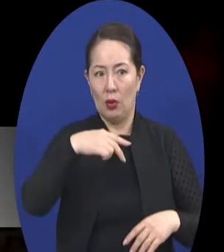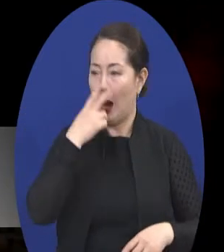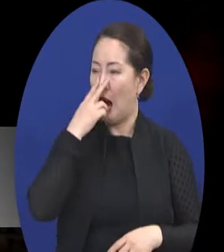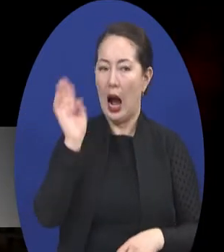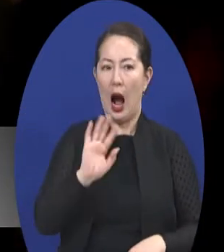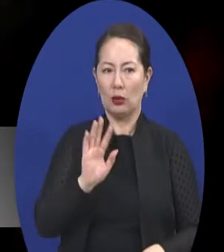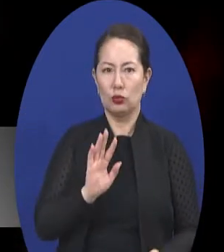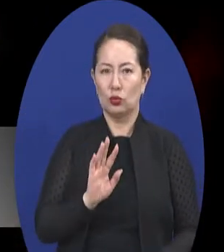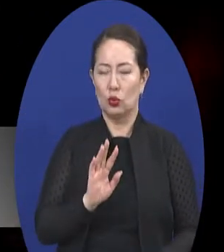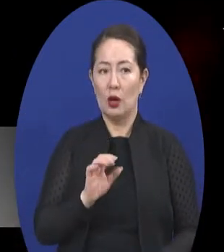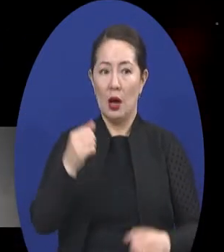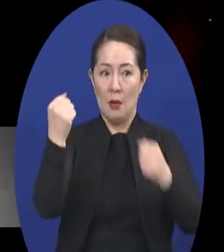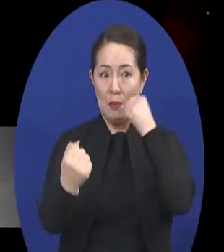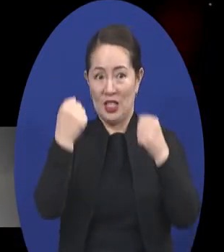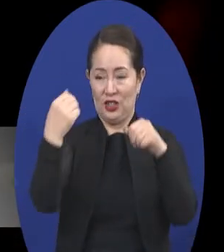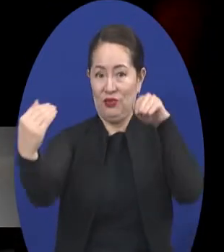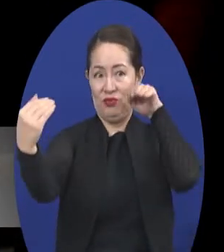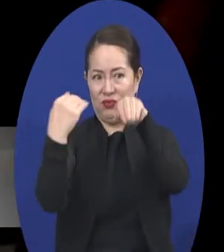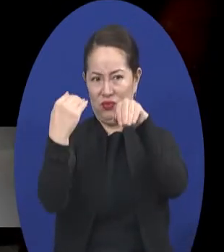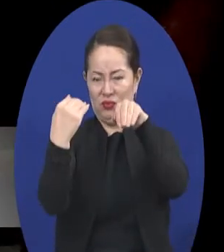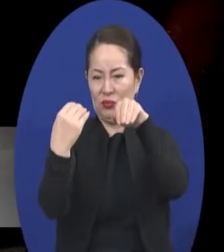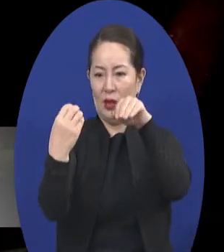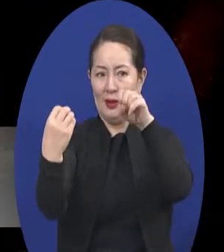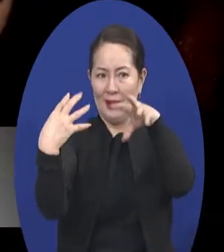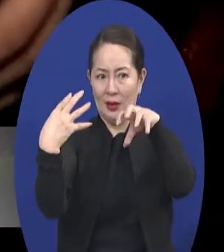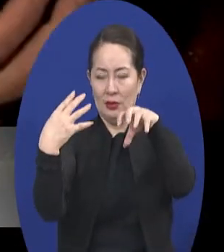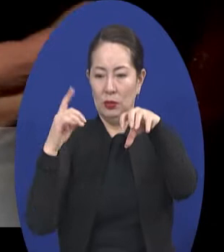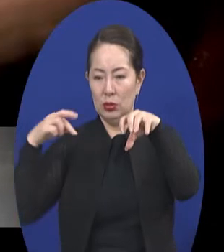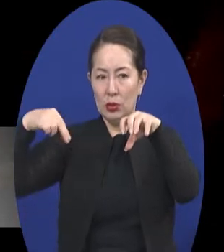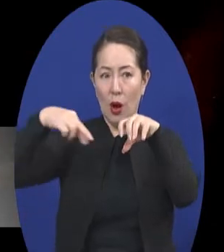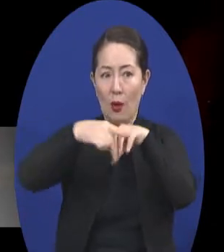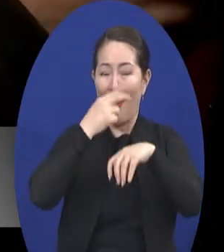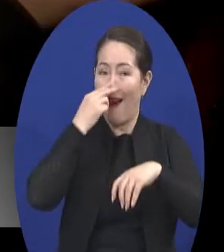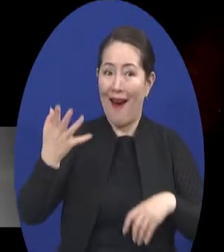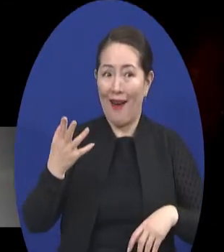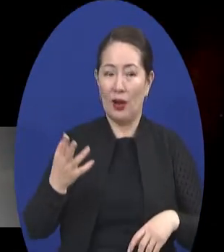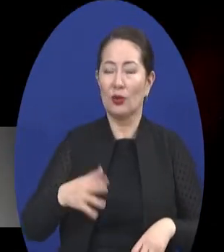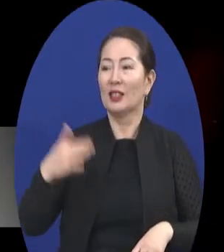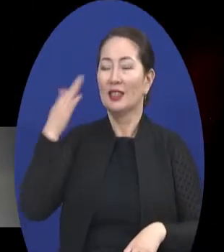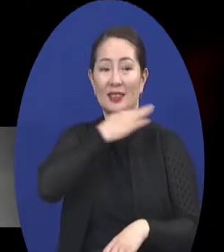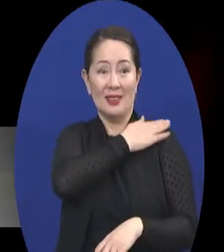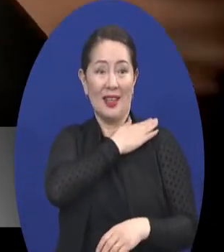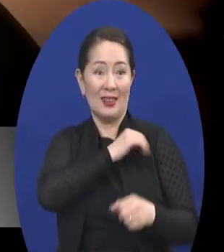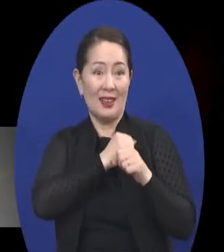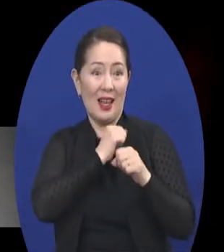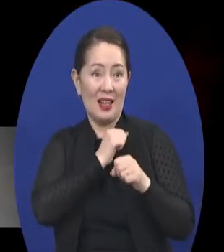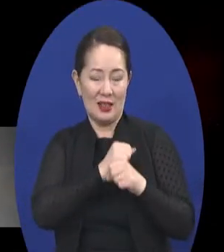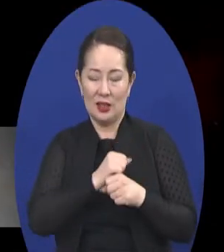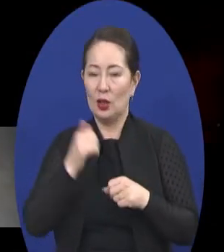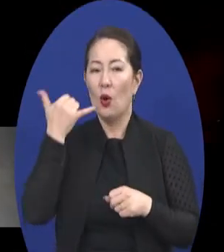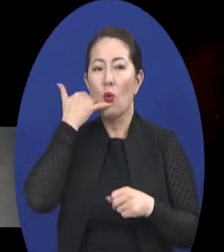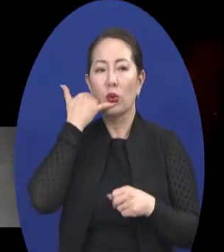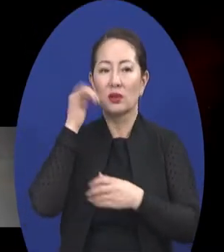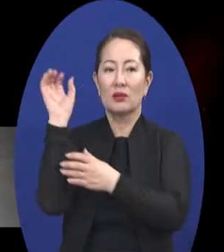харагдахгүй. Өдөөс машин ирж байгаа гэлбанд орсон үед бол мэдэгдэхгүй шүү дээ. Сайн бол цагдааг ажилт ингээд гар утсаараа энэ гарсны энд ингээд тохиход би